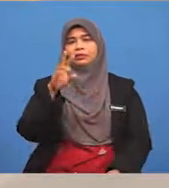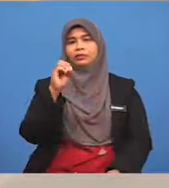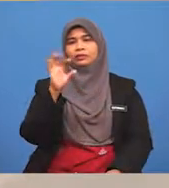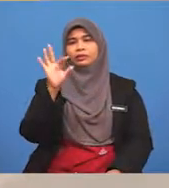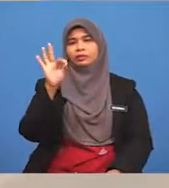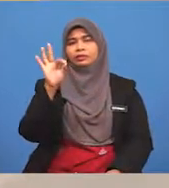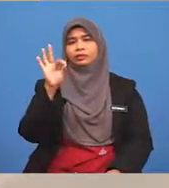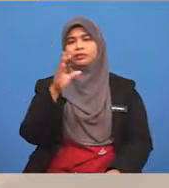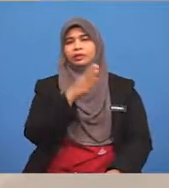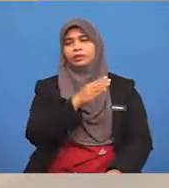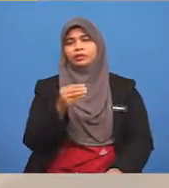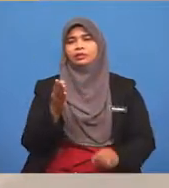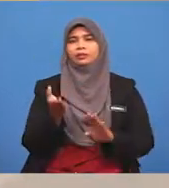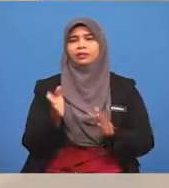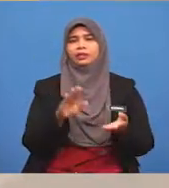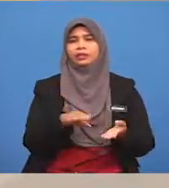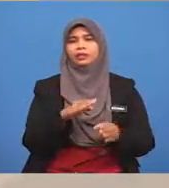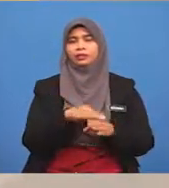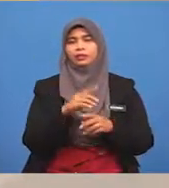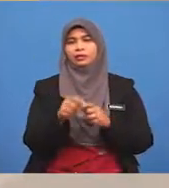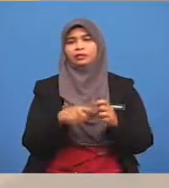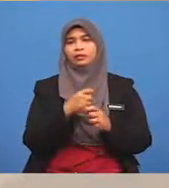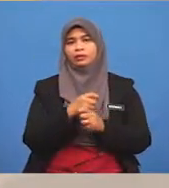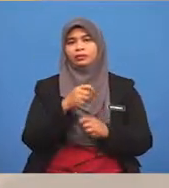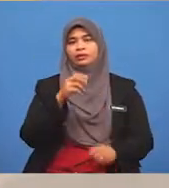Hijrah dan meninggal pada tahun